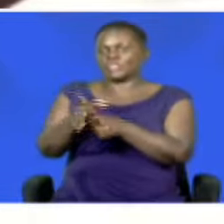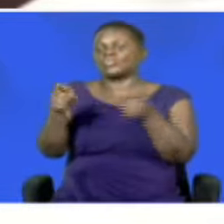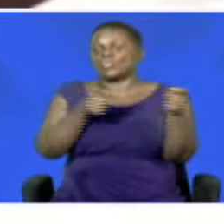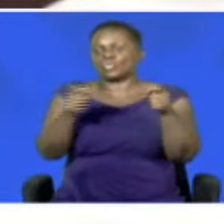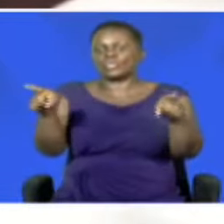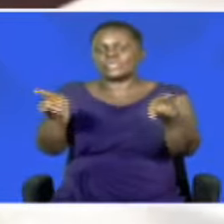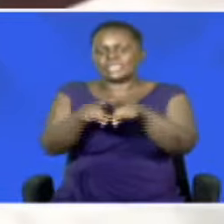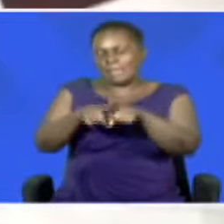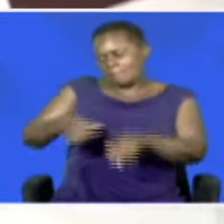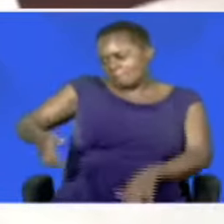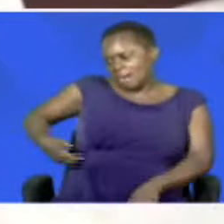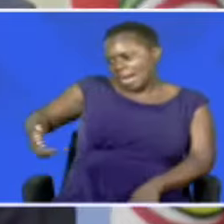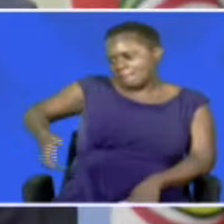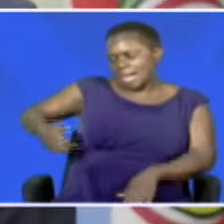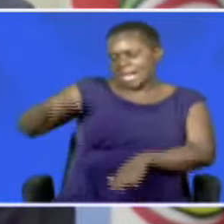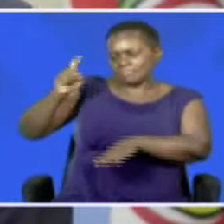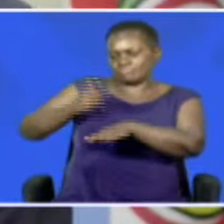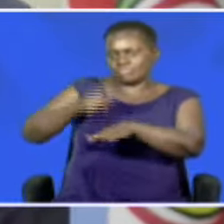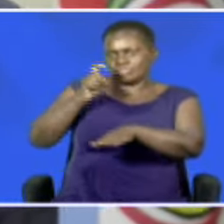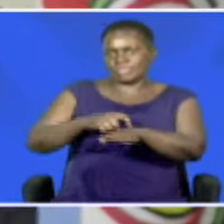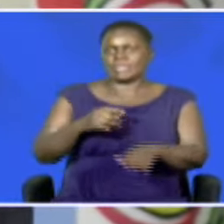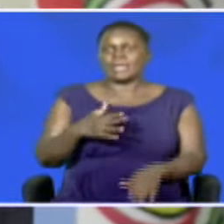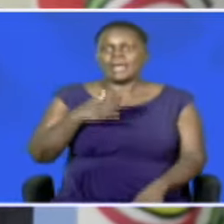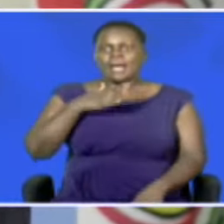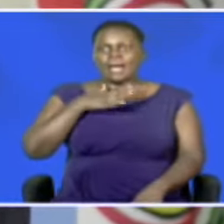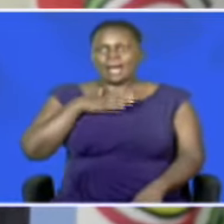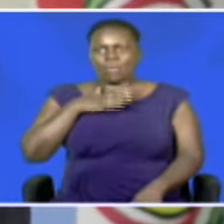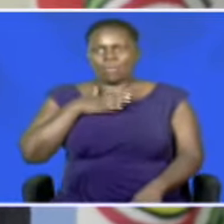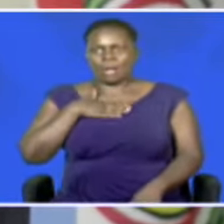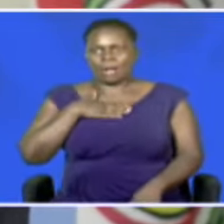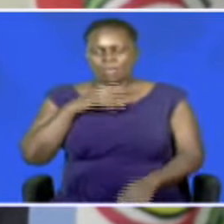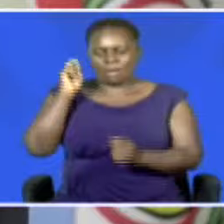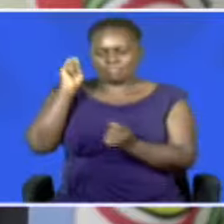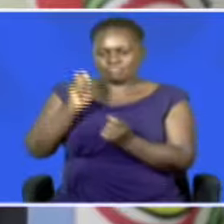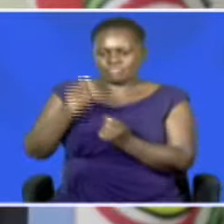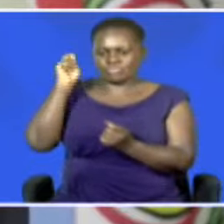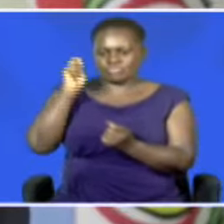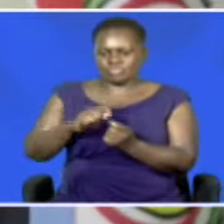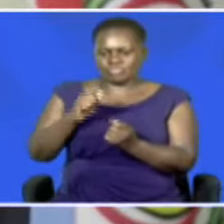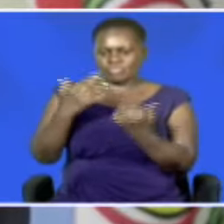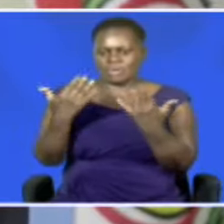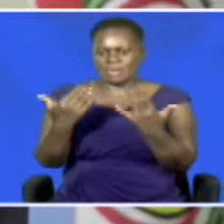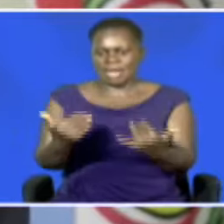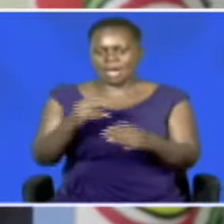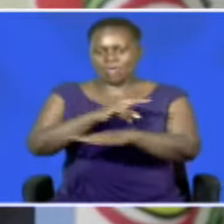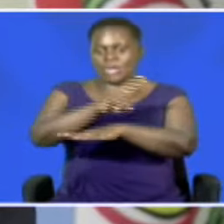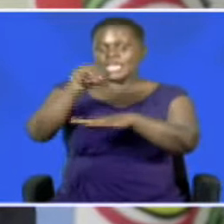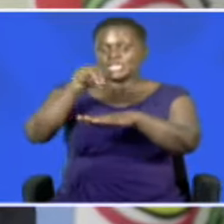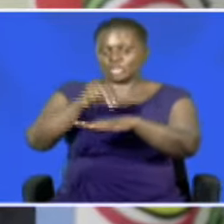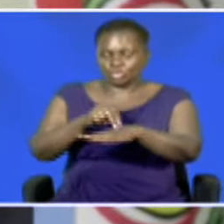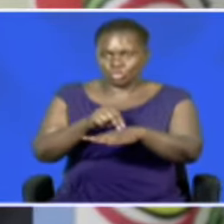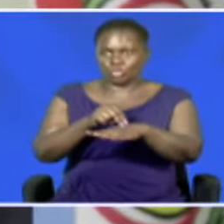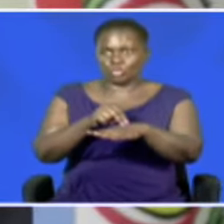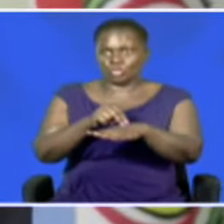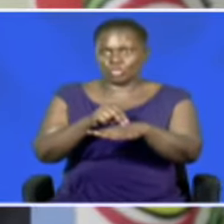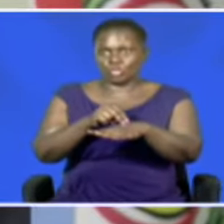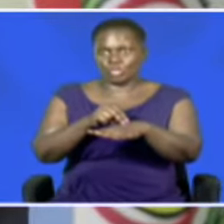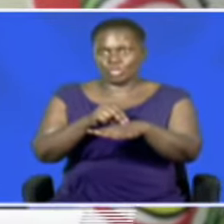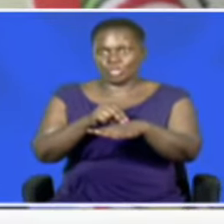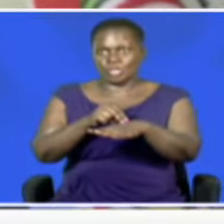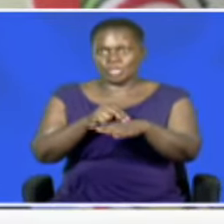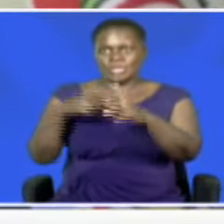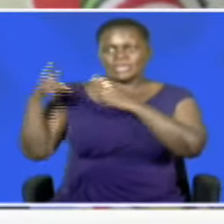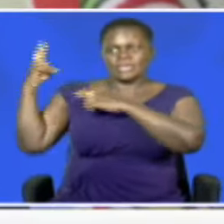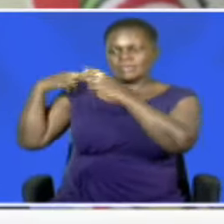kudhibiti msambao wa Mpox nchini. Our designated testing laboratory for now is the National Virology